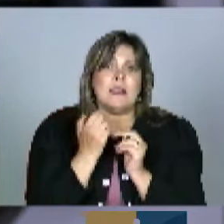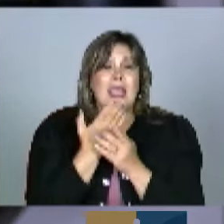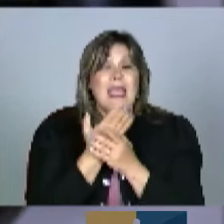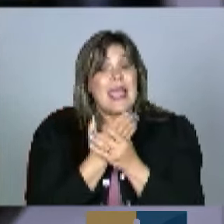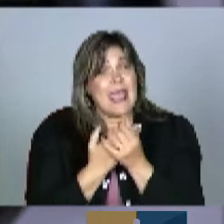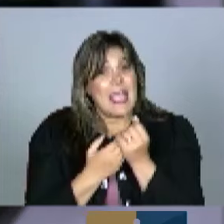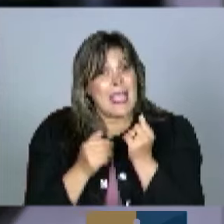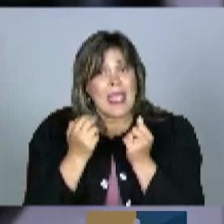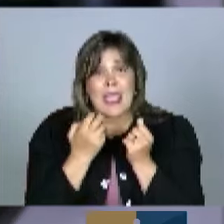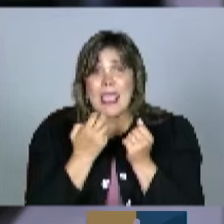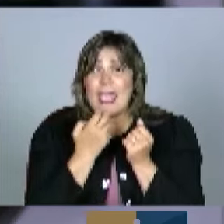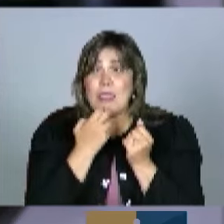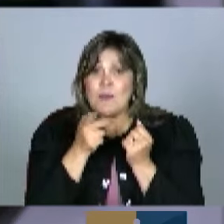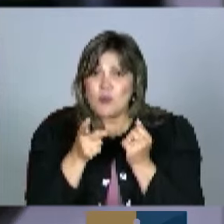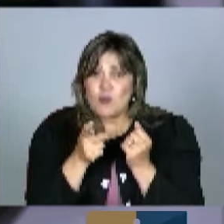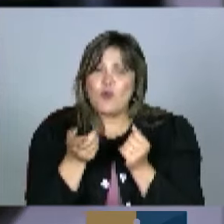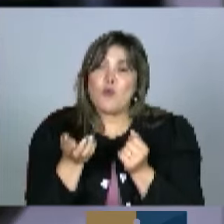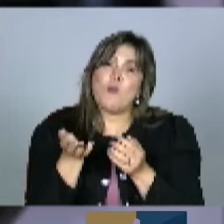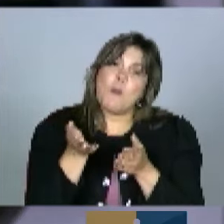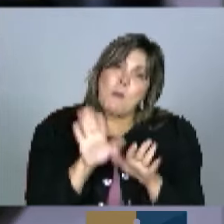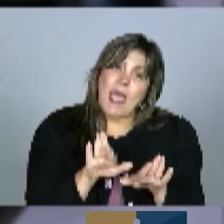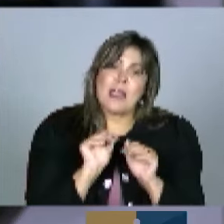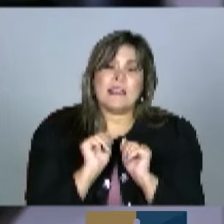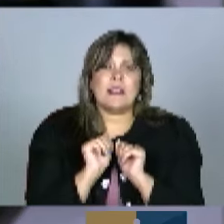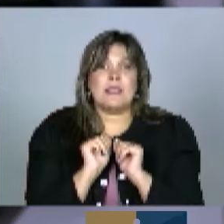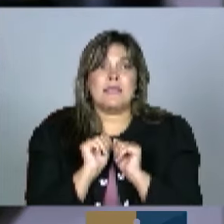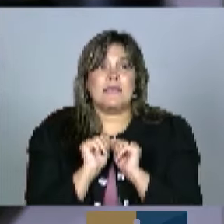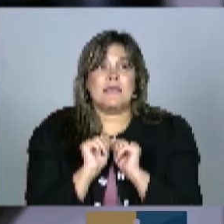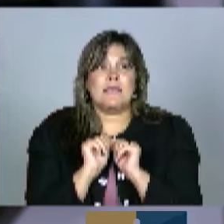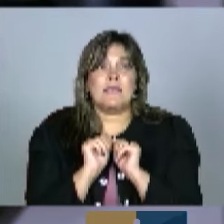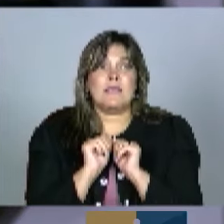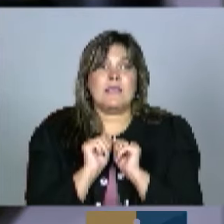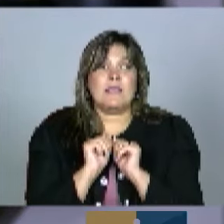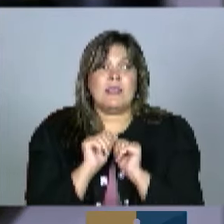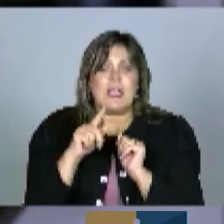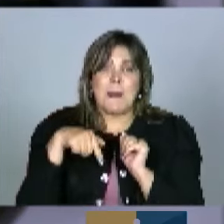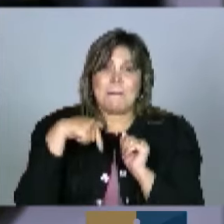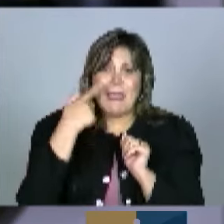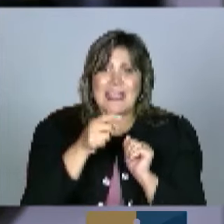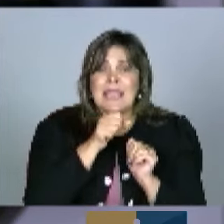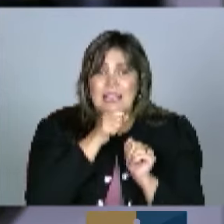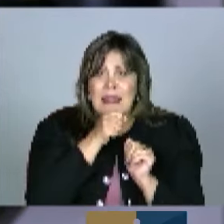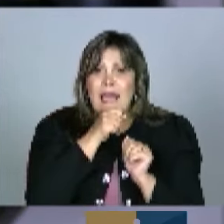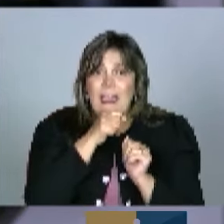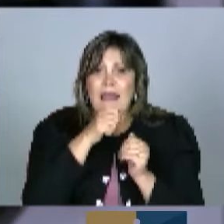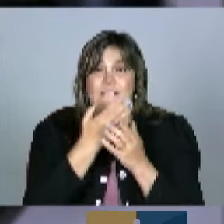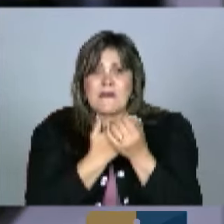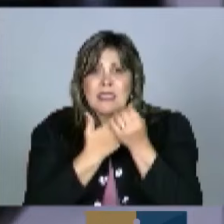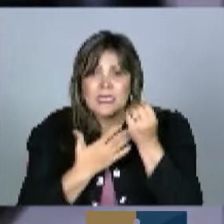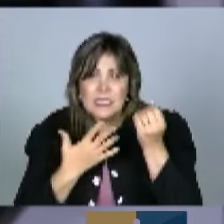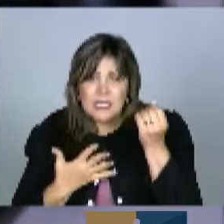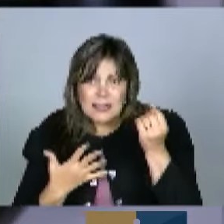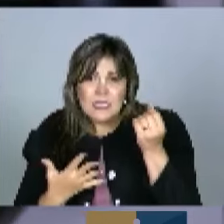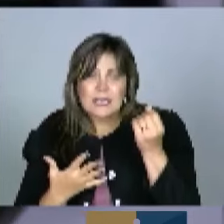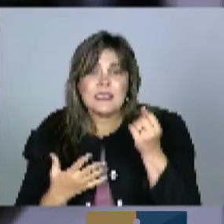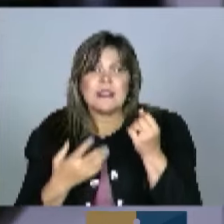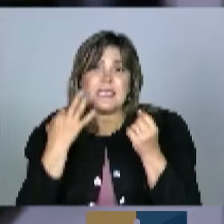المستاجر الاصلي اتوفى واتوفى الممتد ليه امتد للحفيد ايوه